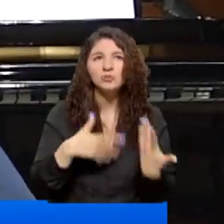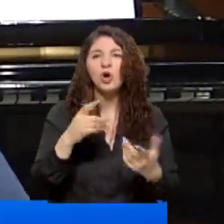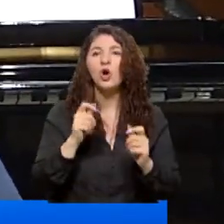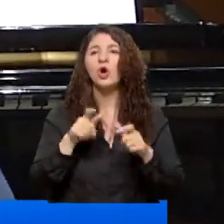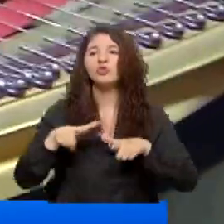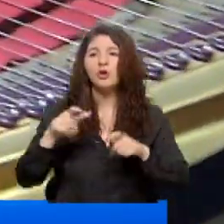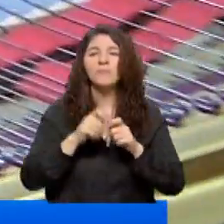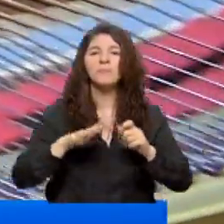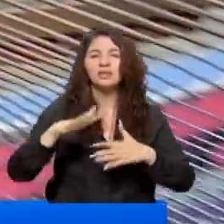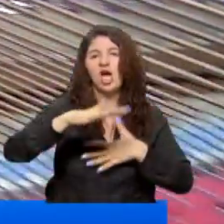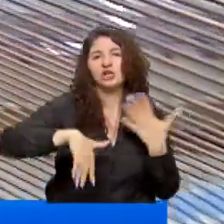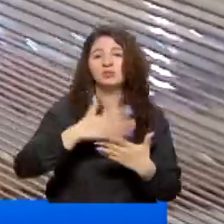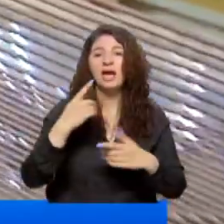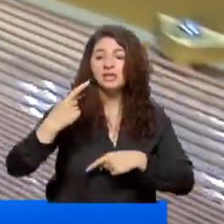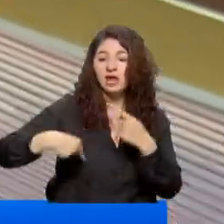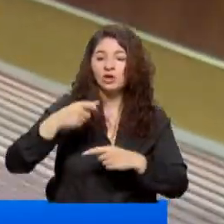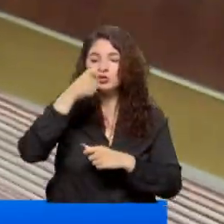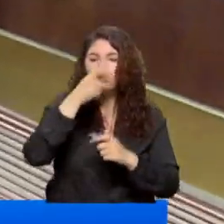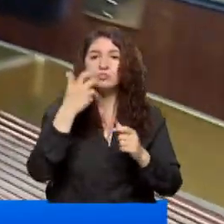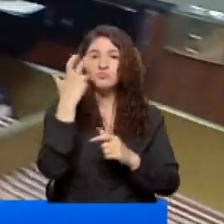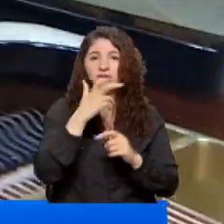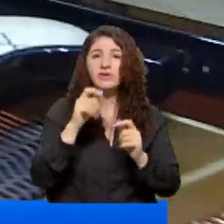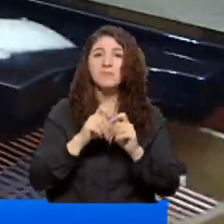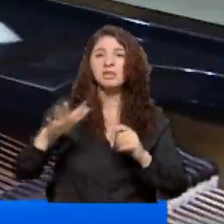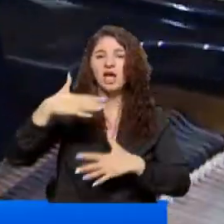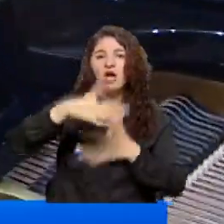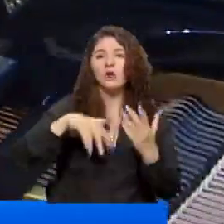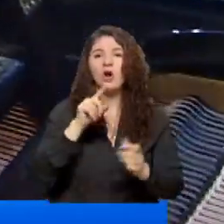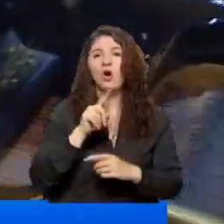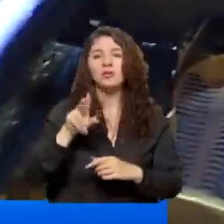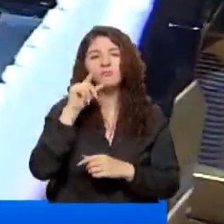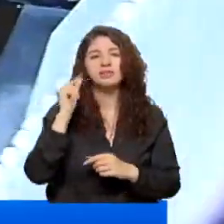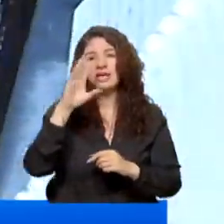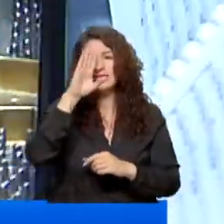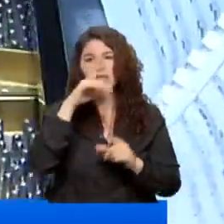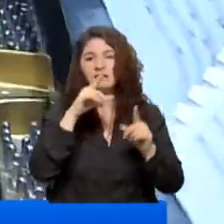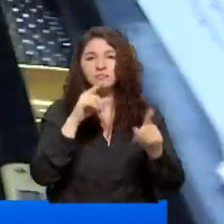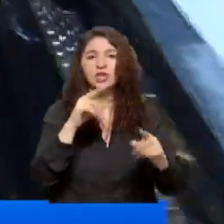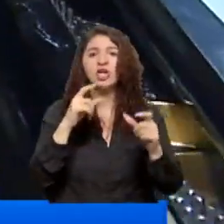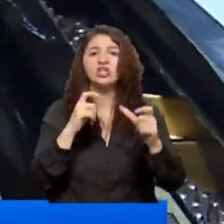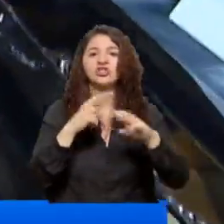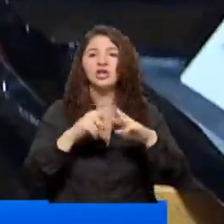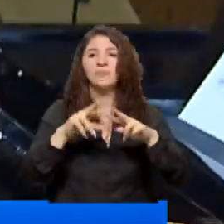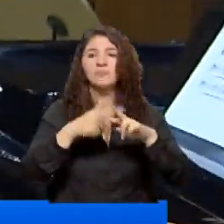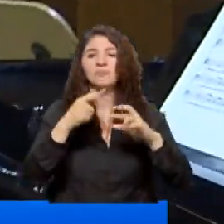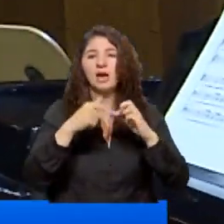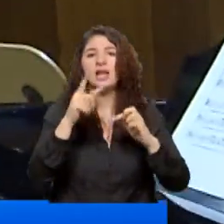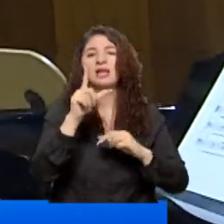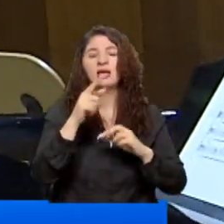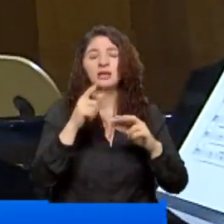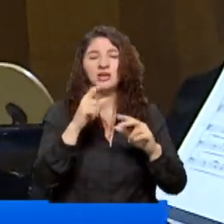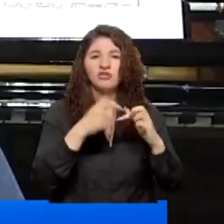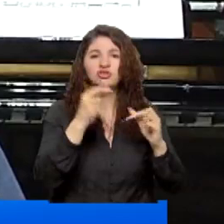doğu-batı sentezi geleneksel Türk müziği ile batı müziğinin sentezi 17 Mayıs'ta İstanbul Cemal Reşit Rey Konser Salonu'nda